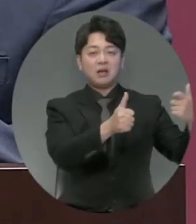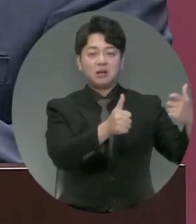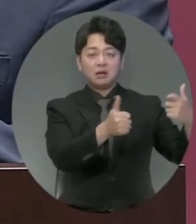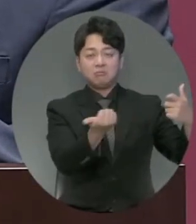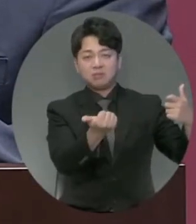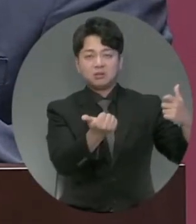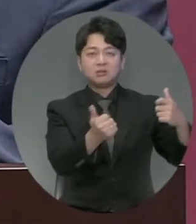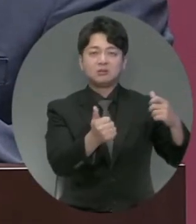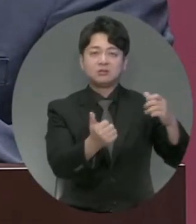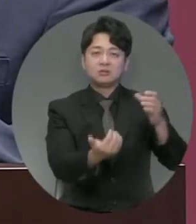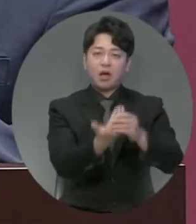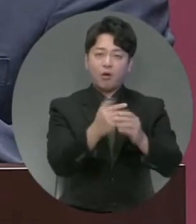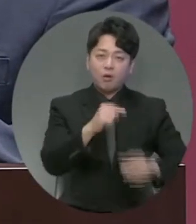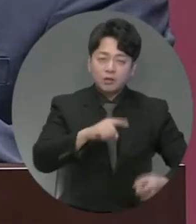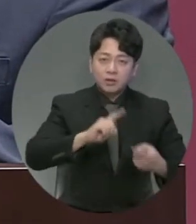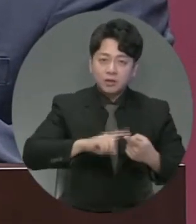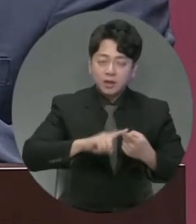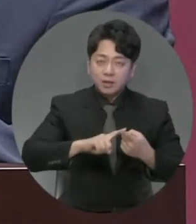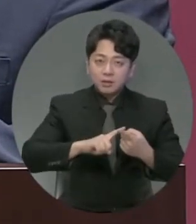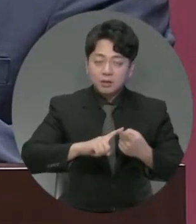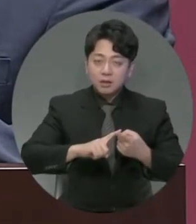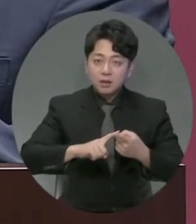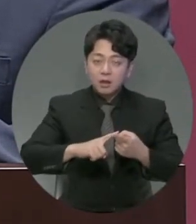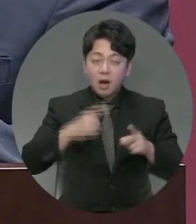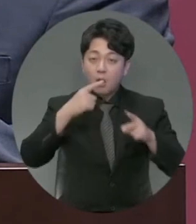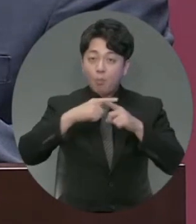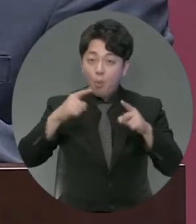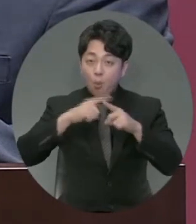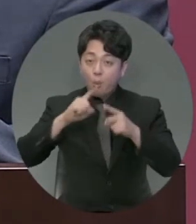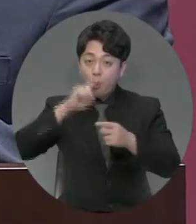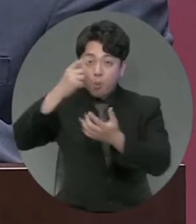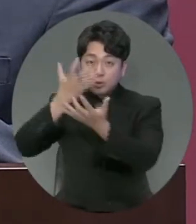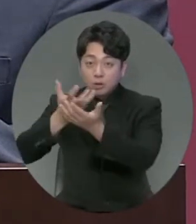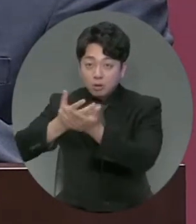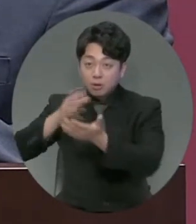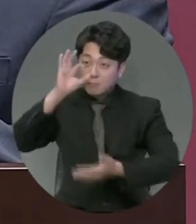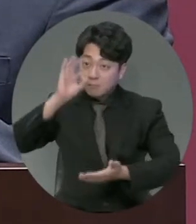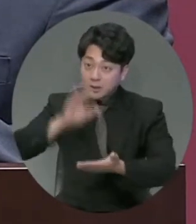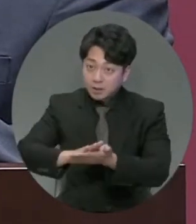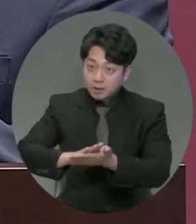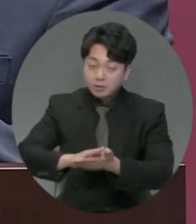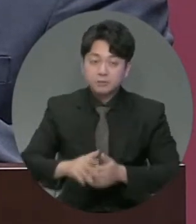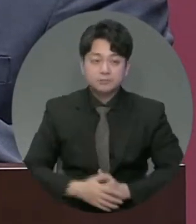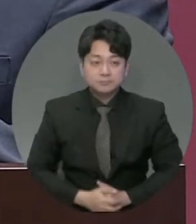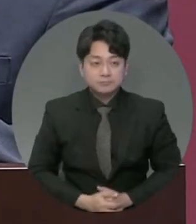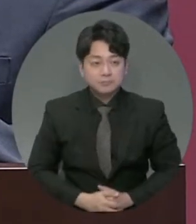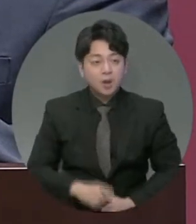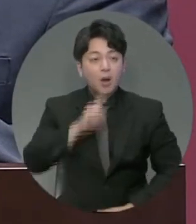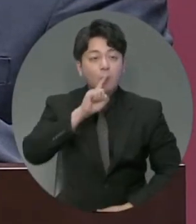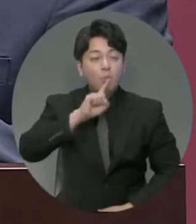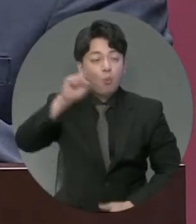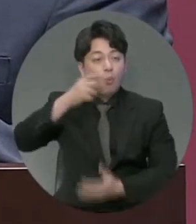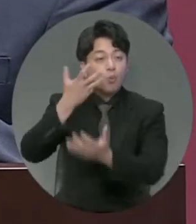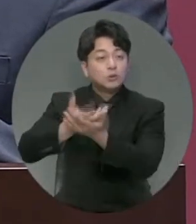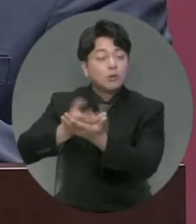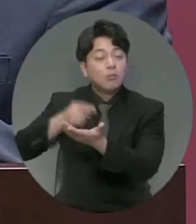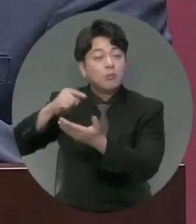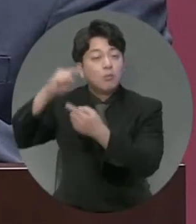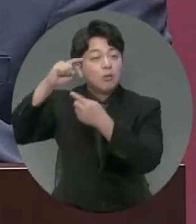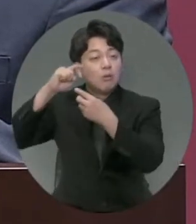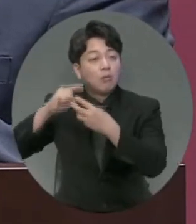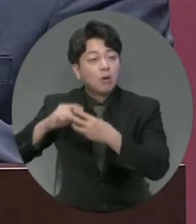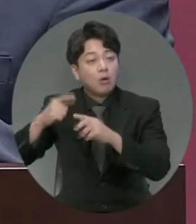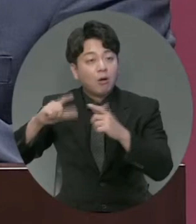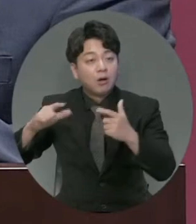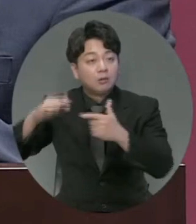이 정보 판단 보고서 보고 받았죠? 예, 보고서가 여러 가지 형태 있는데 어느 특정한 보고서를 지칭하시는지.